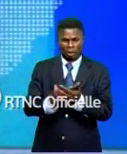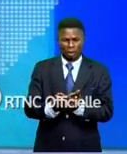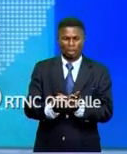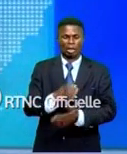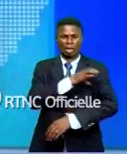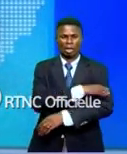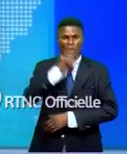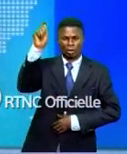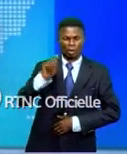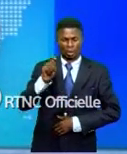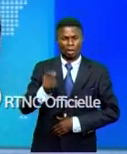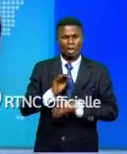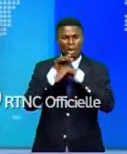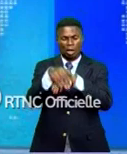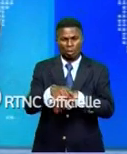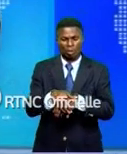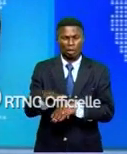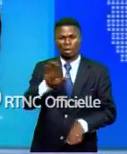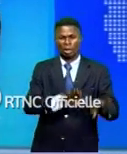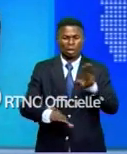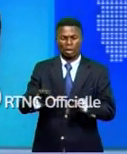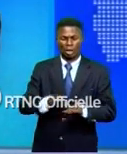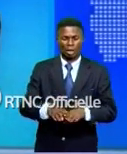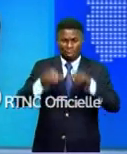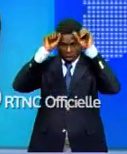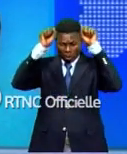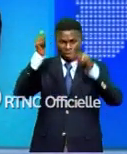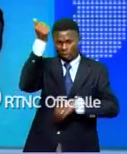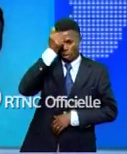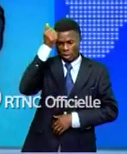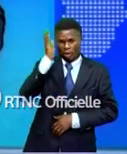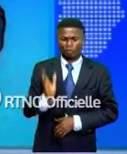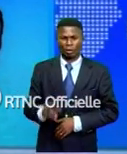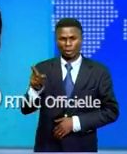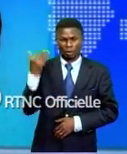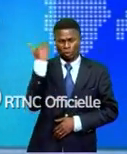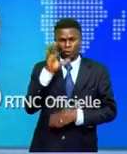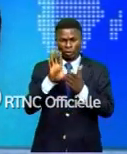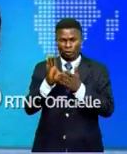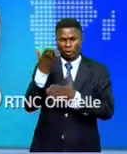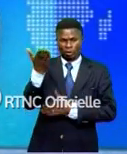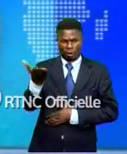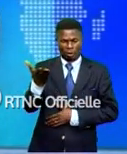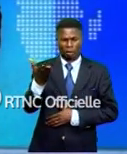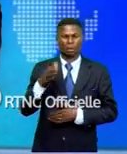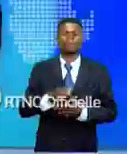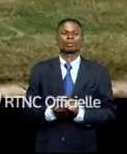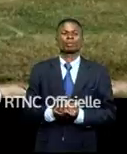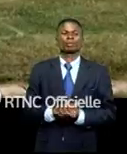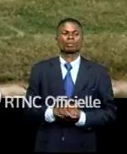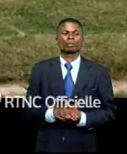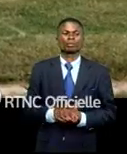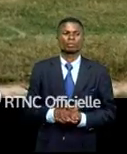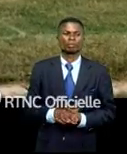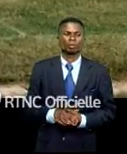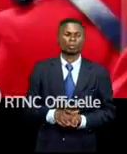Salaam, où il a assisté aux obsèques de ces grands hommes d'État africains. Giscard Koussema nous en parle à travers ses reportages. Suivez.